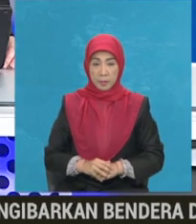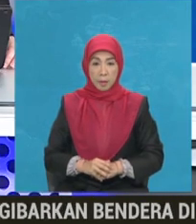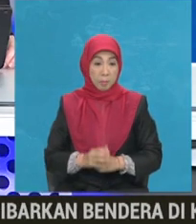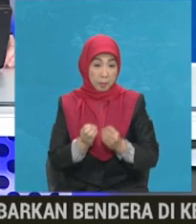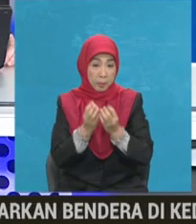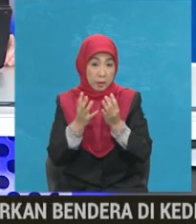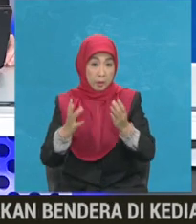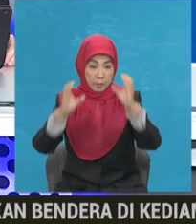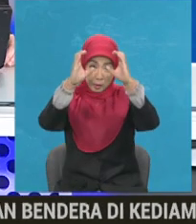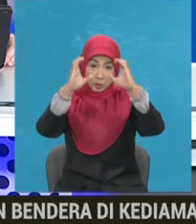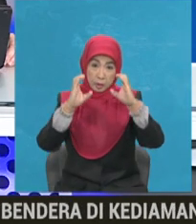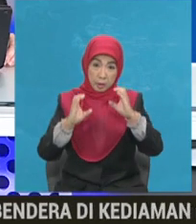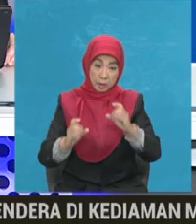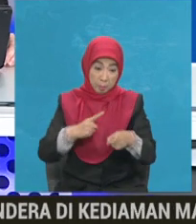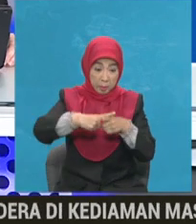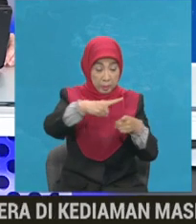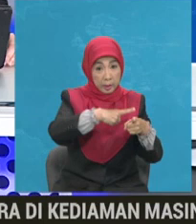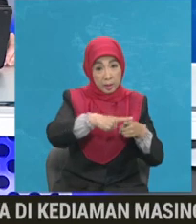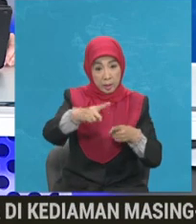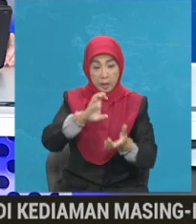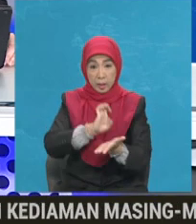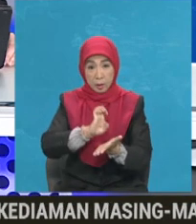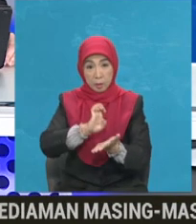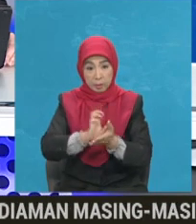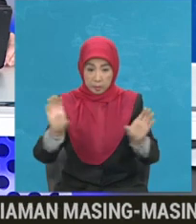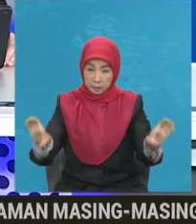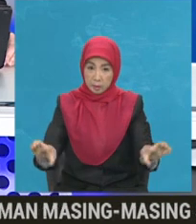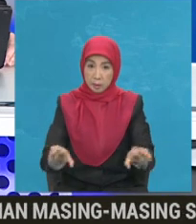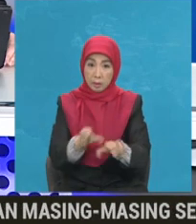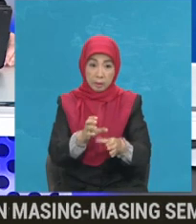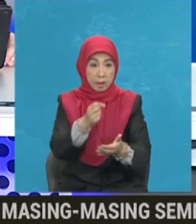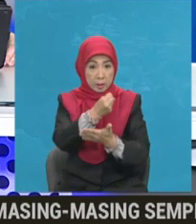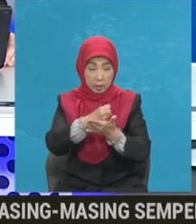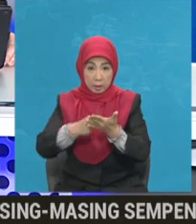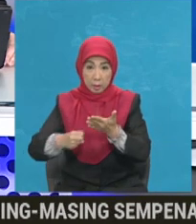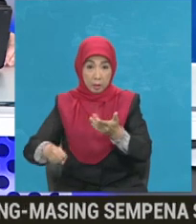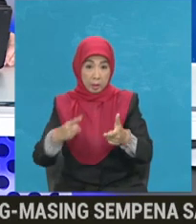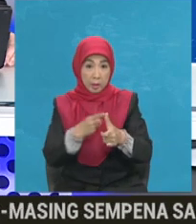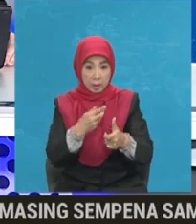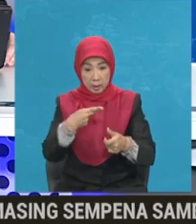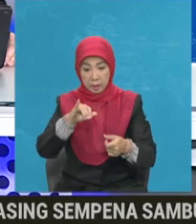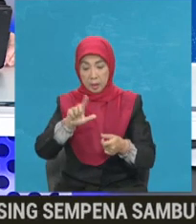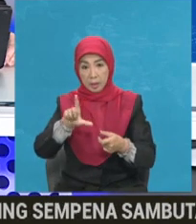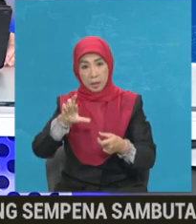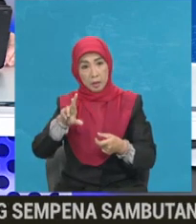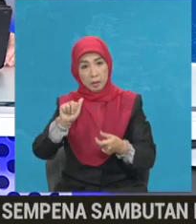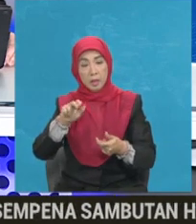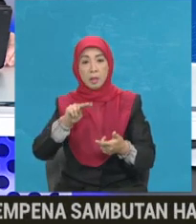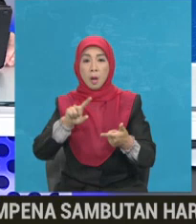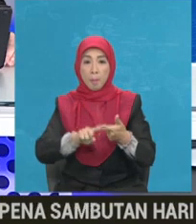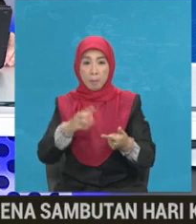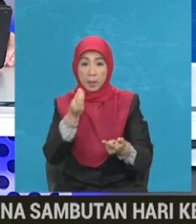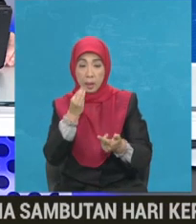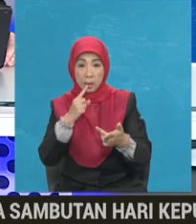Hai beberapa inisiatif memperbaikan ekonomi dilaksanakan dalam sektor seperti hiliran makanan plancungan dan